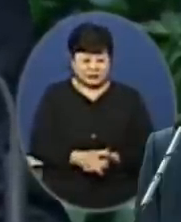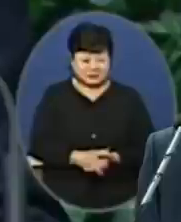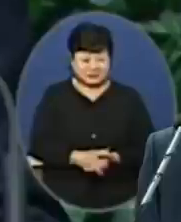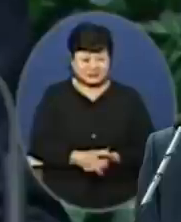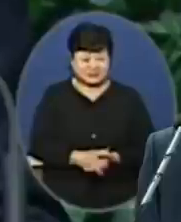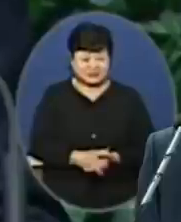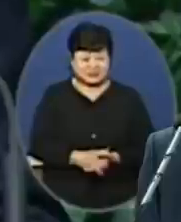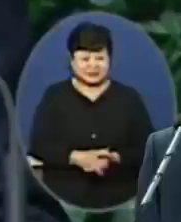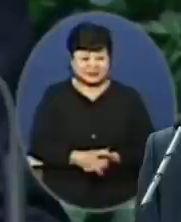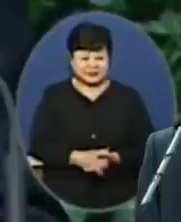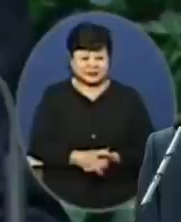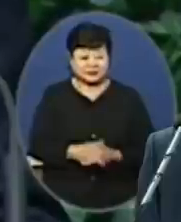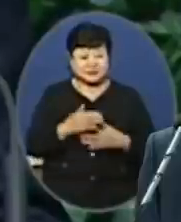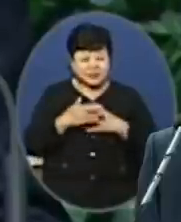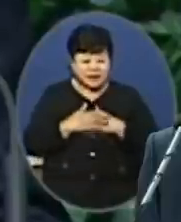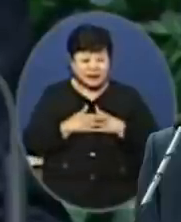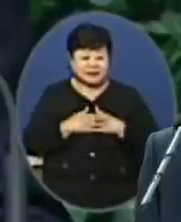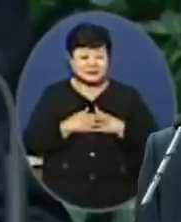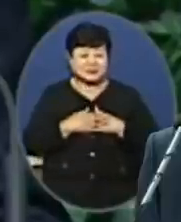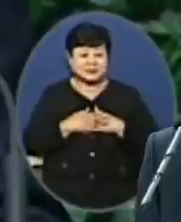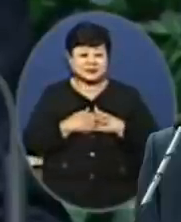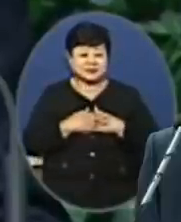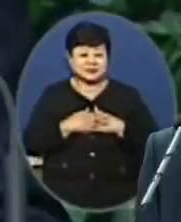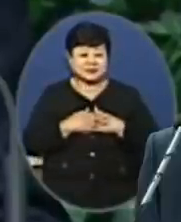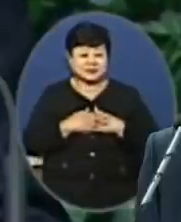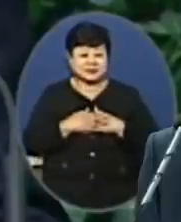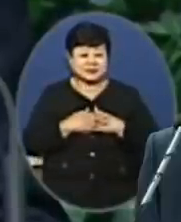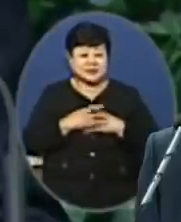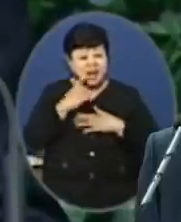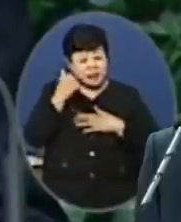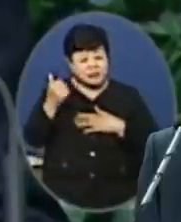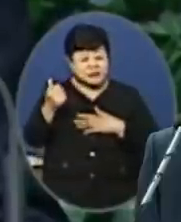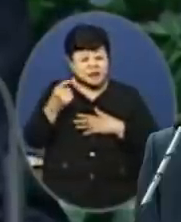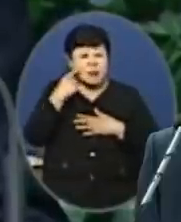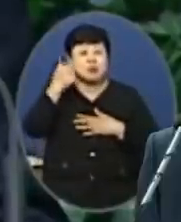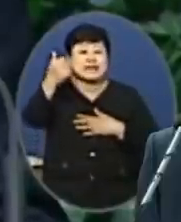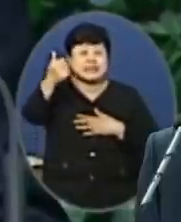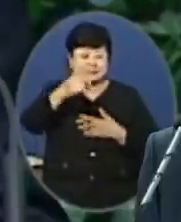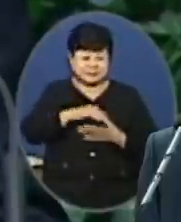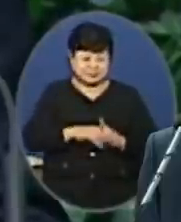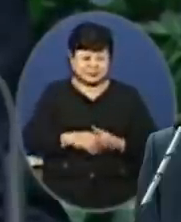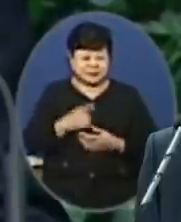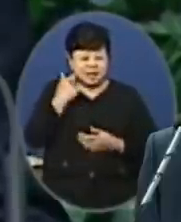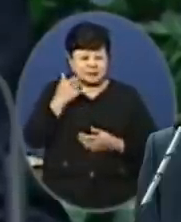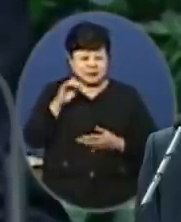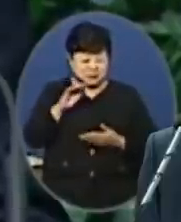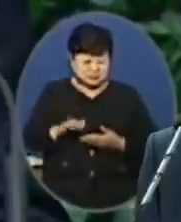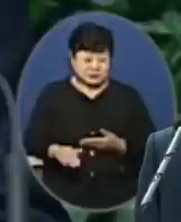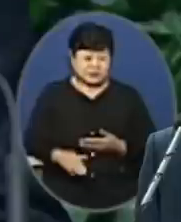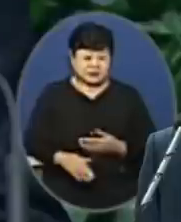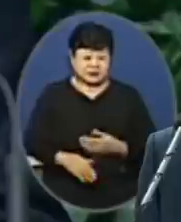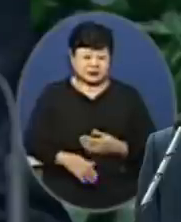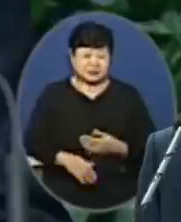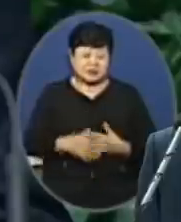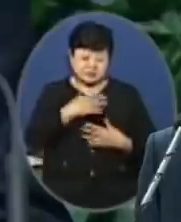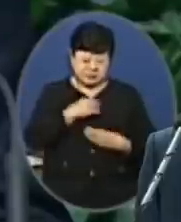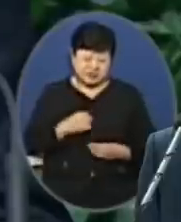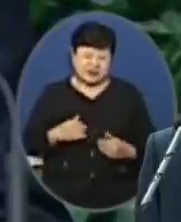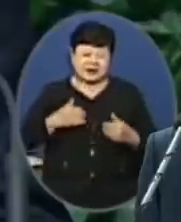옳시다. 나는 우리 아버지가 목사였고 아버지 밑에서 곱게